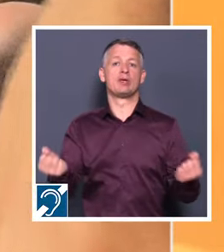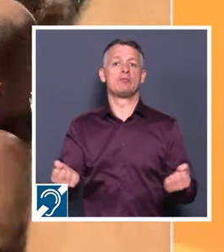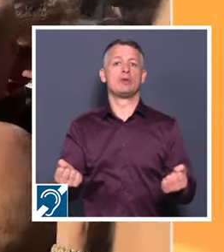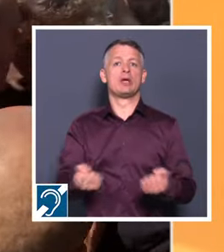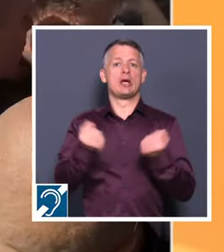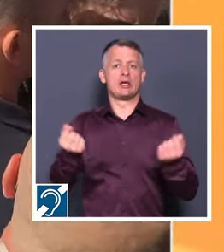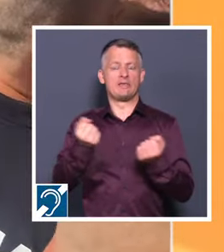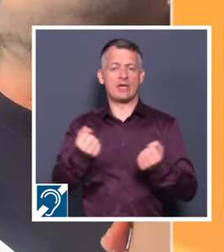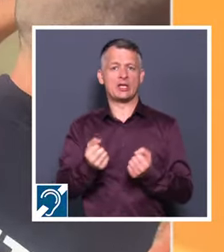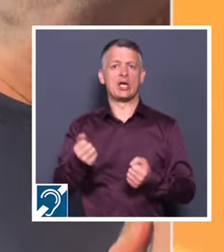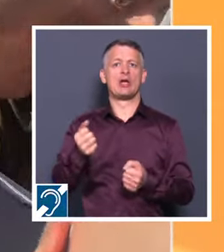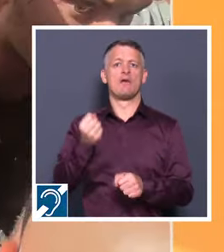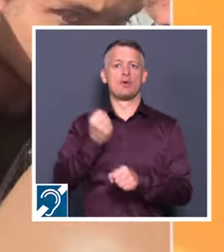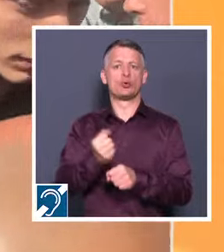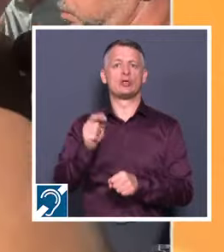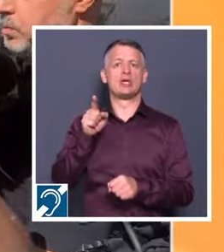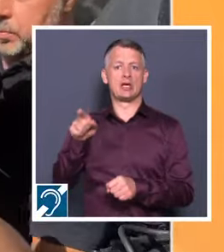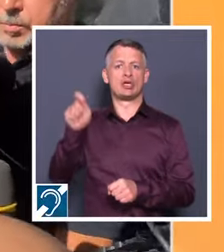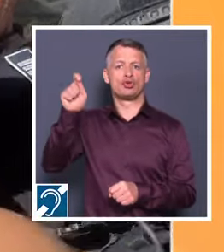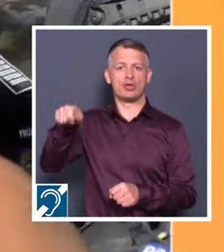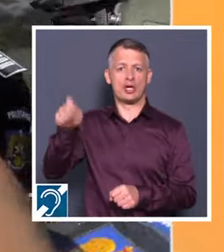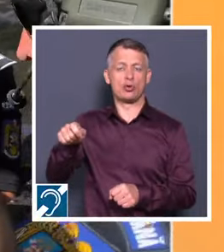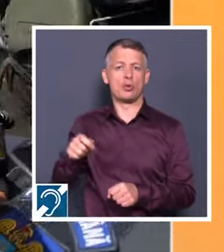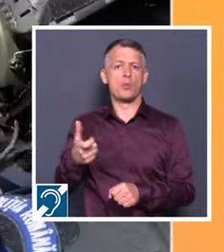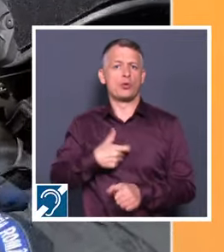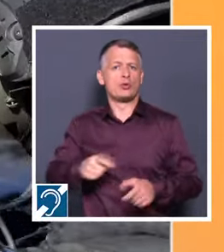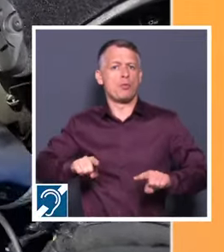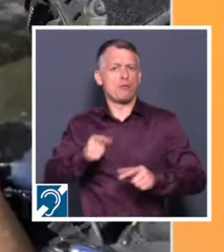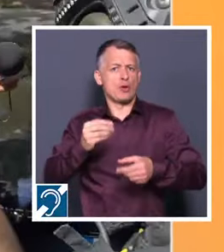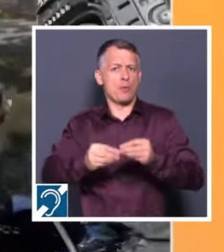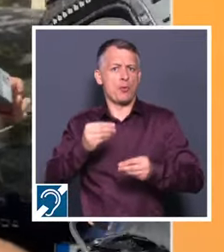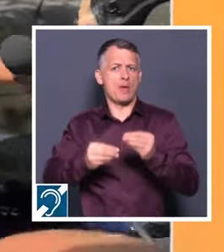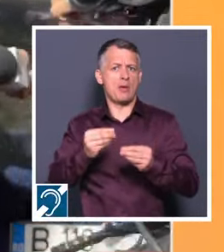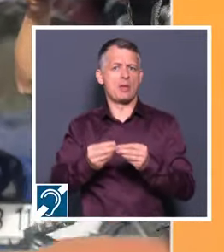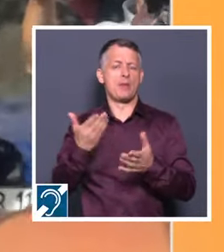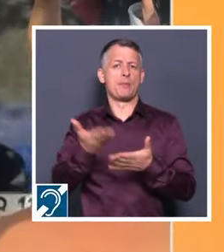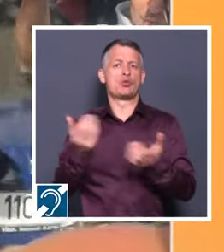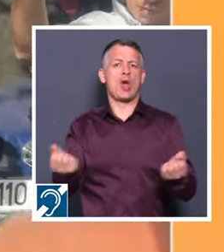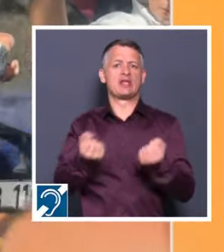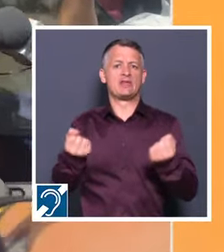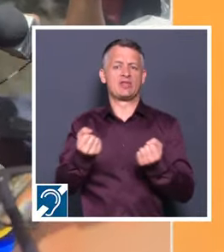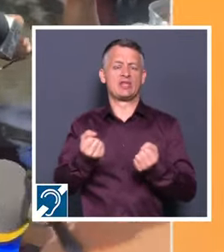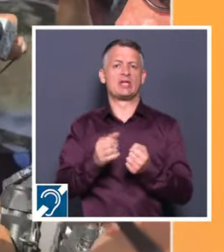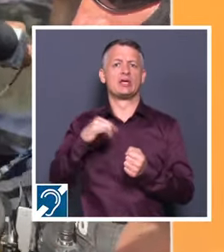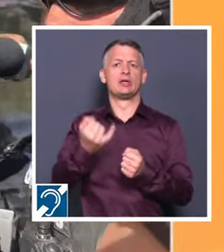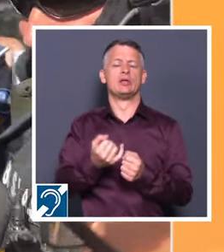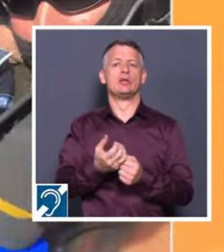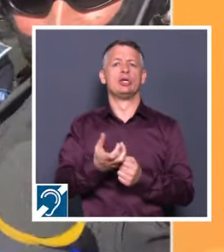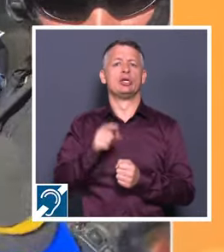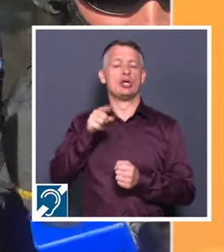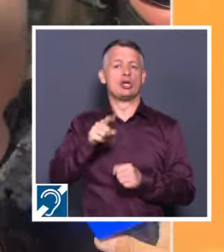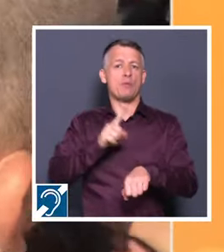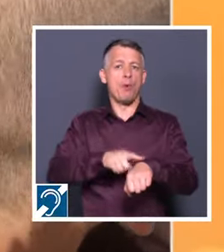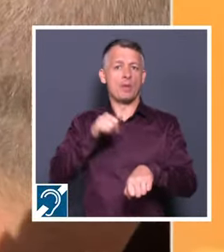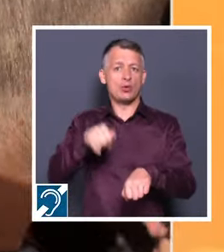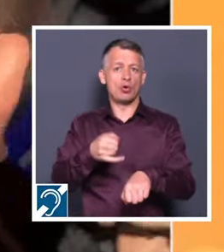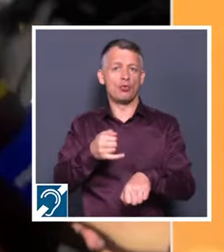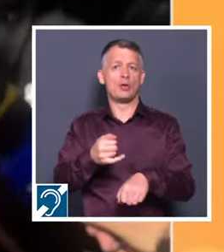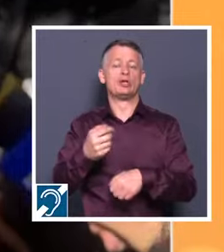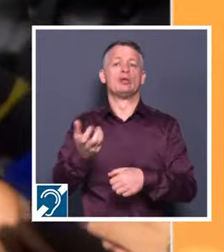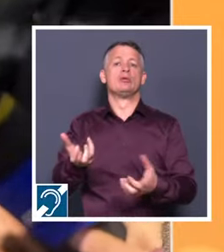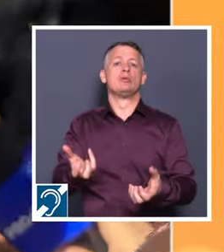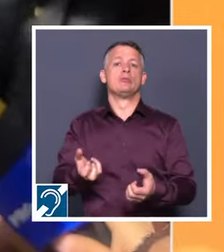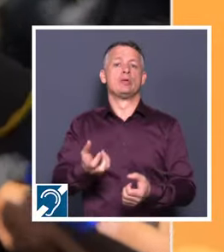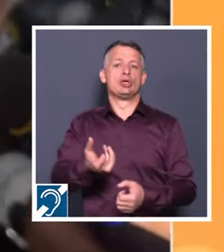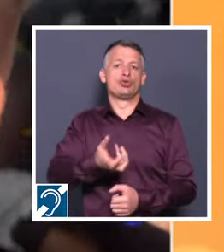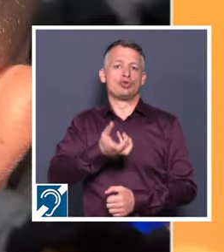continuare a funcției de către judecători ar putea afecta desfășurarea cu imparțialitatea procedurilor disciplinare care sunt în acest moment în curs